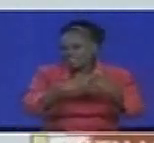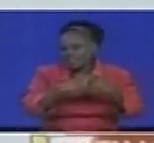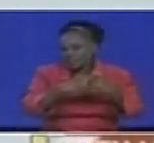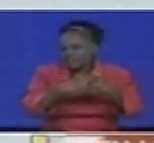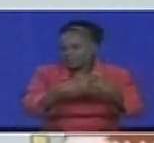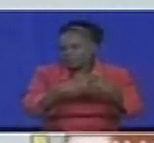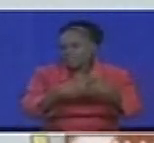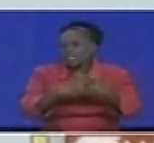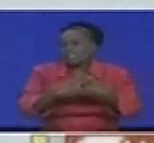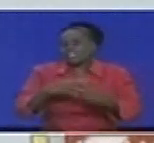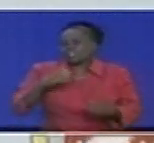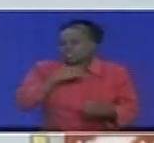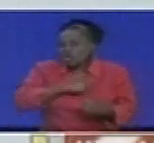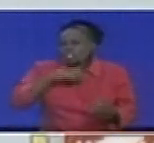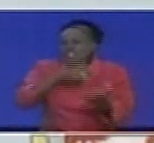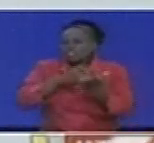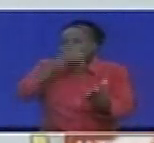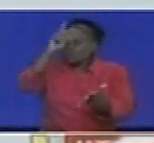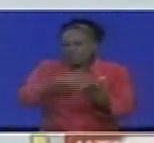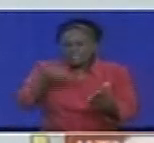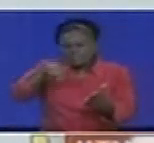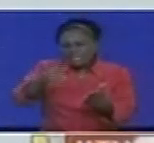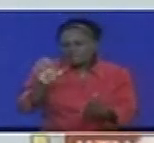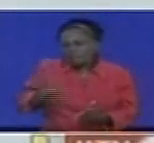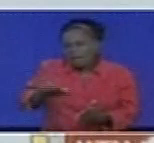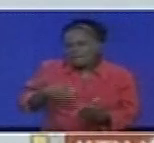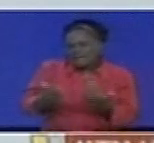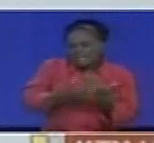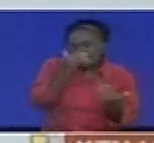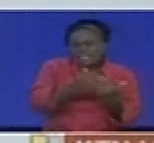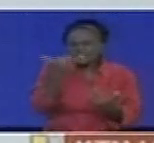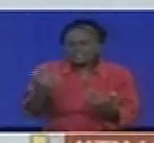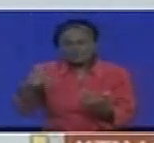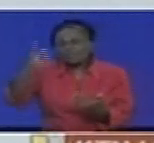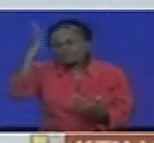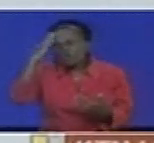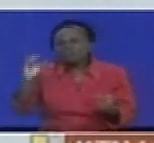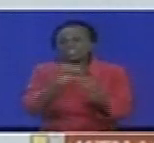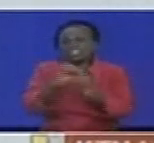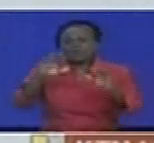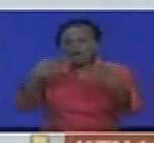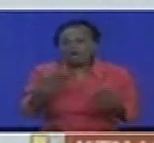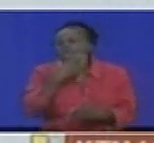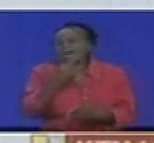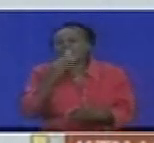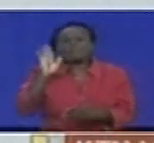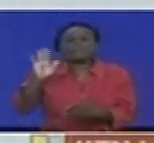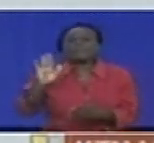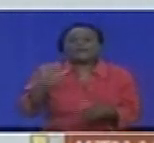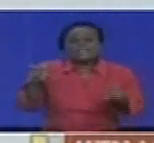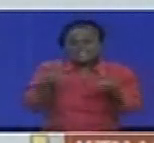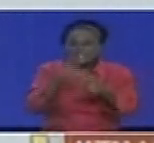Cha kusikitisha ni kuwa mama huyu anawalea watoto hawa kipekee, kwani hawafahamu baadhi ya baba za watoto wake, na